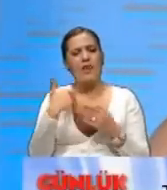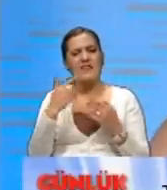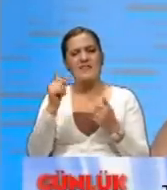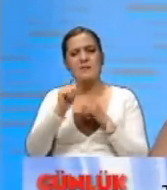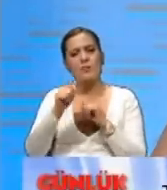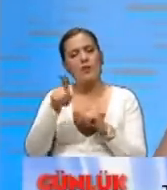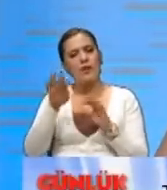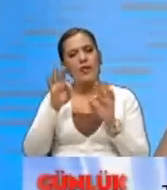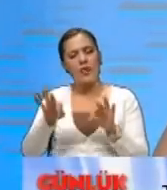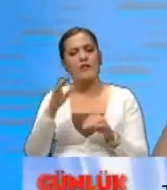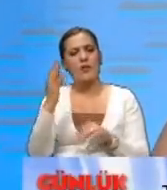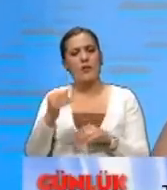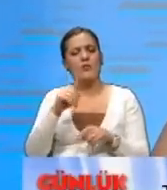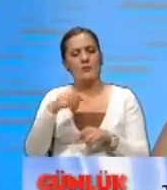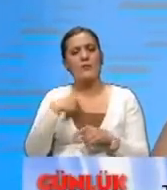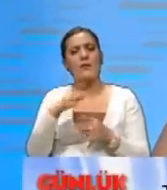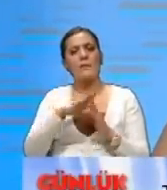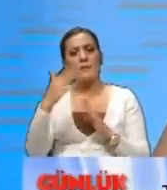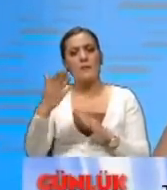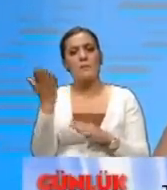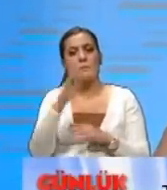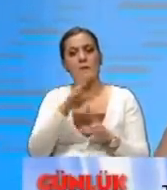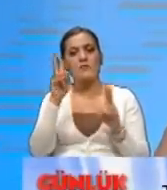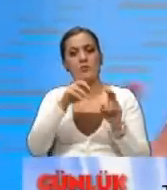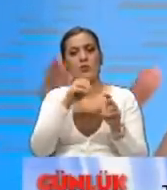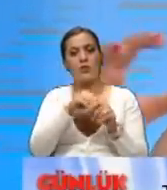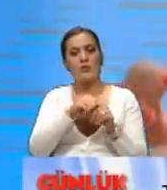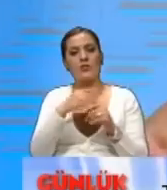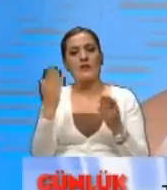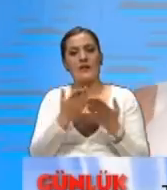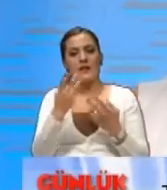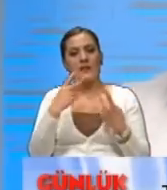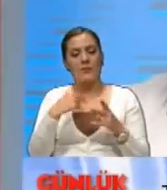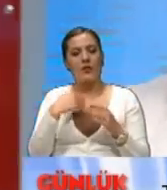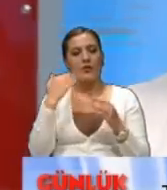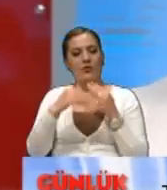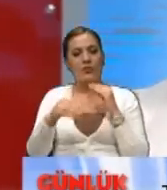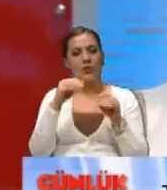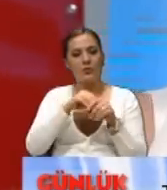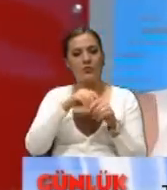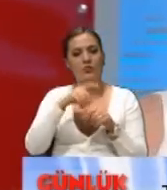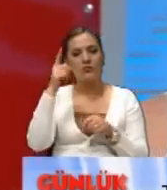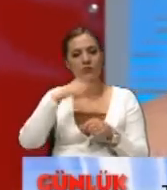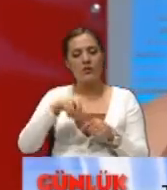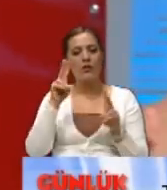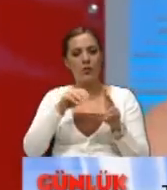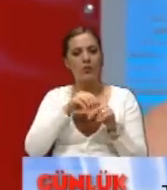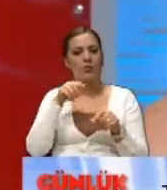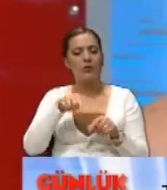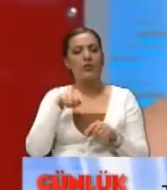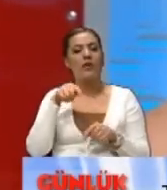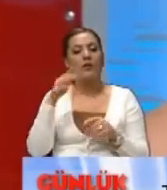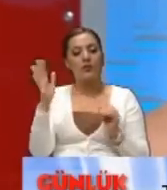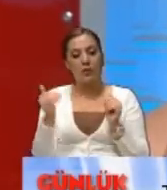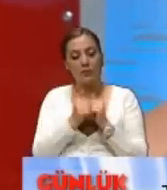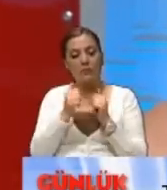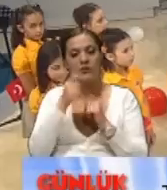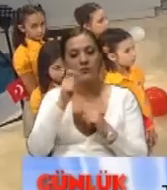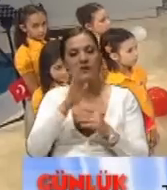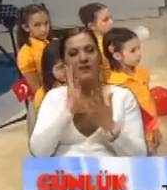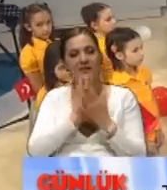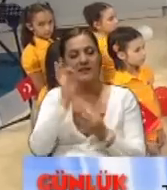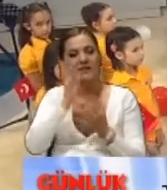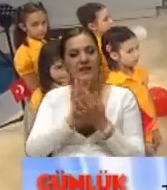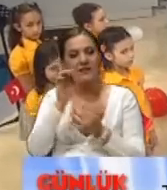sporda da olduğu evet gibi. Bilakis, evet, bilakis başka konularla ilgilenebilen toplumsal, bunlar aslında konular, öyle evet değil mi? Topluca yapılan, insan